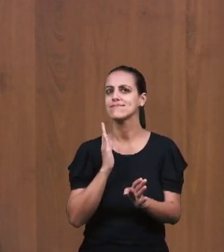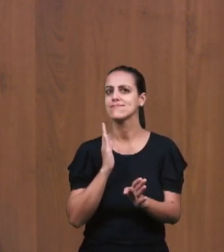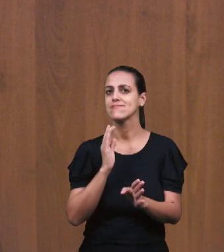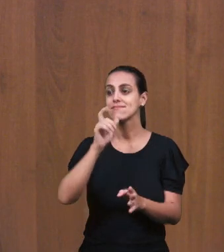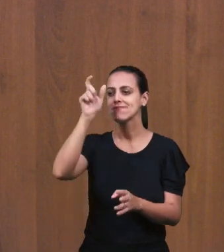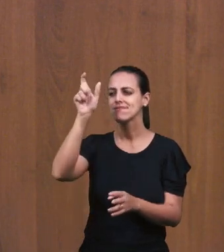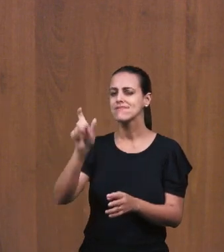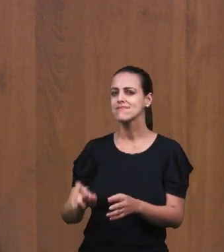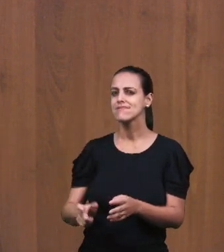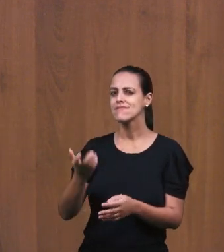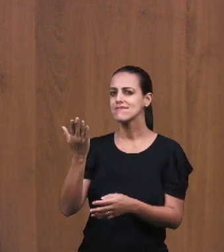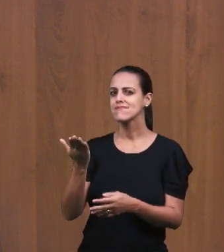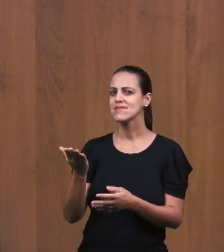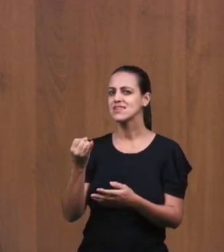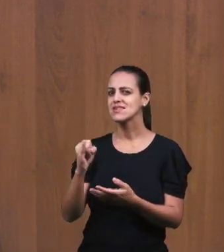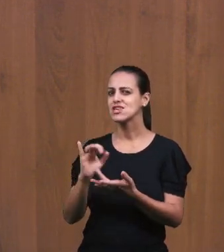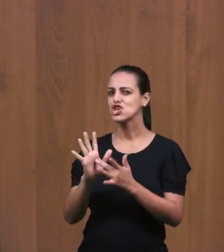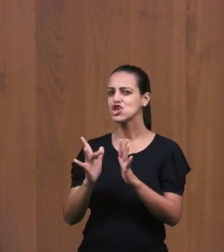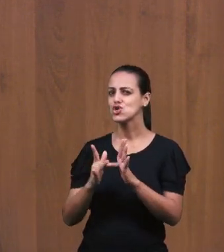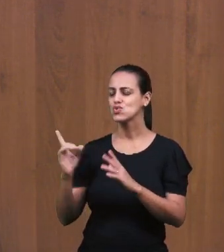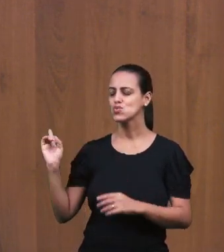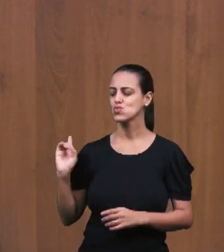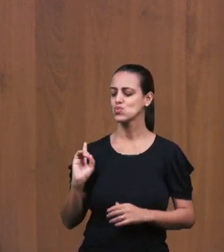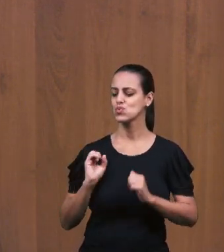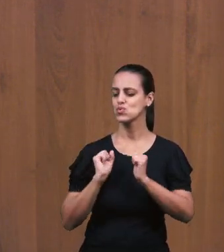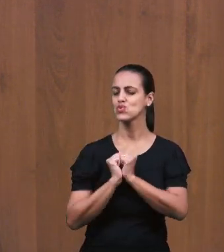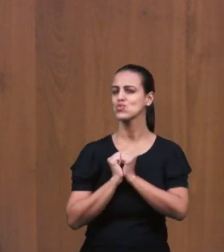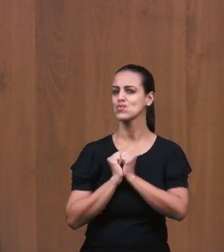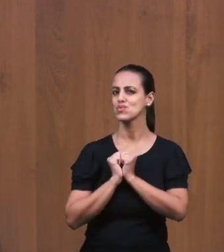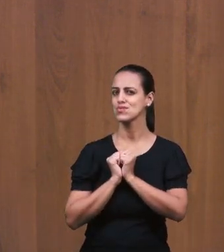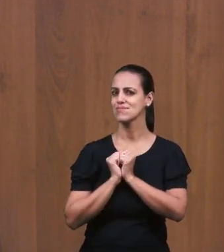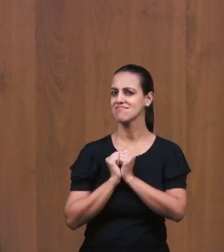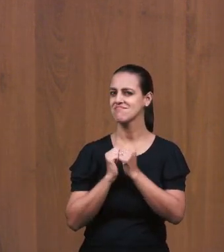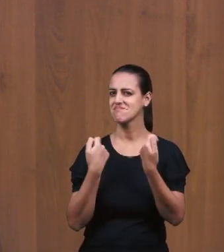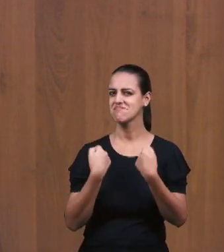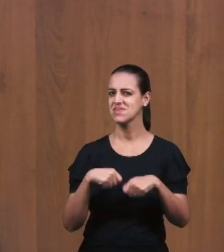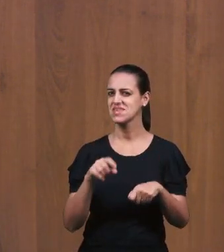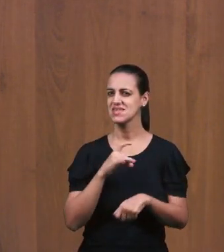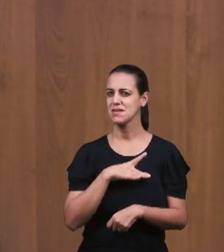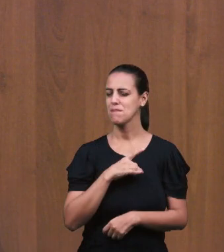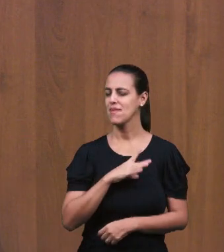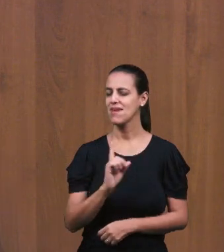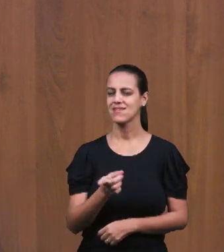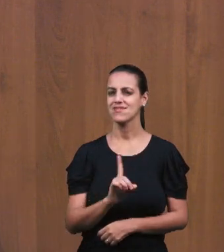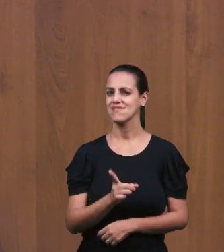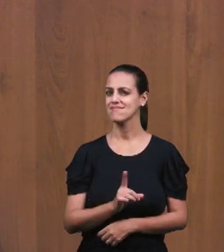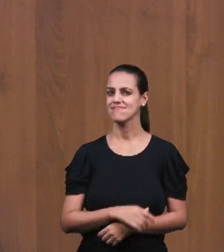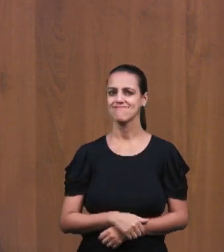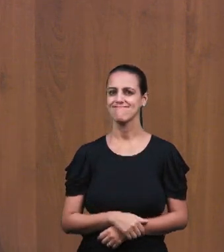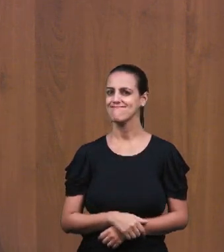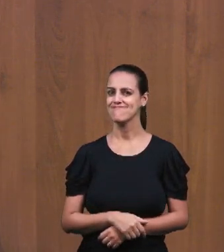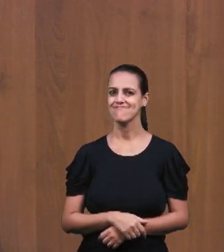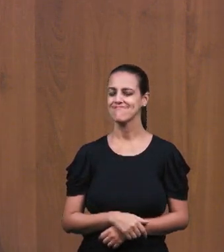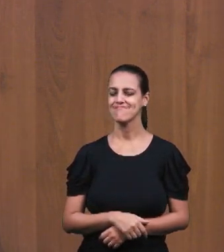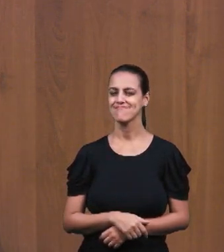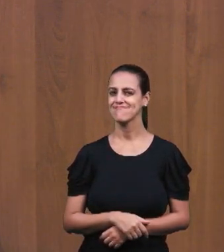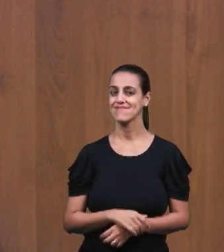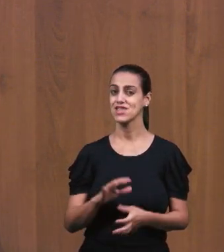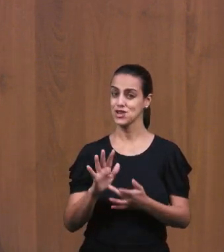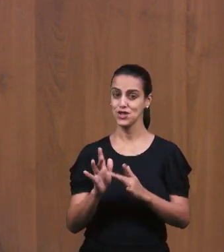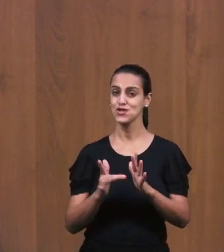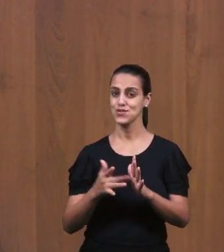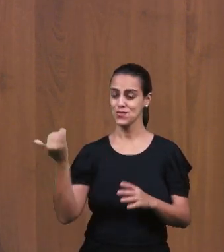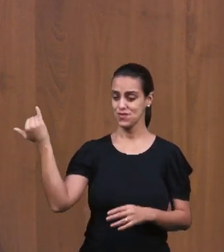Si Jésus est à notre côté, il n'a pas de raison d'avoir la crainte. Lui-même, il nous a dit cela,